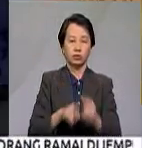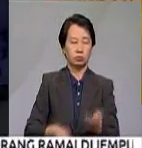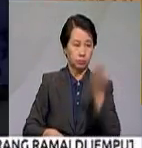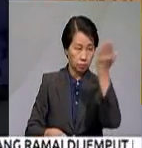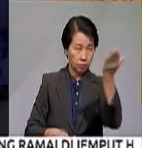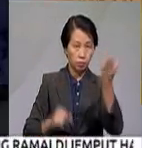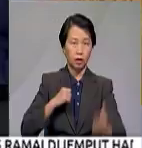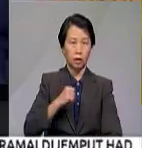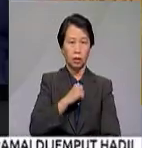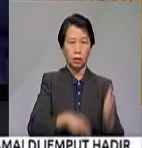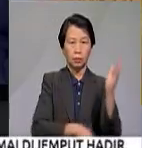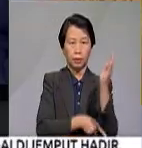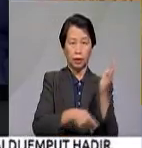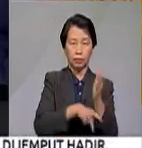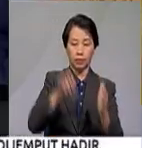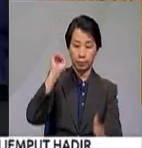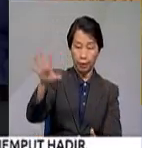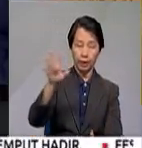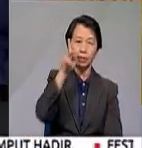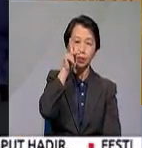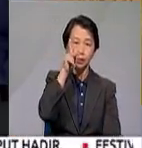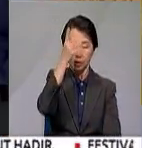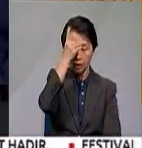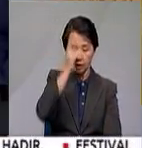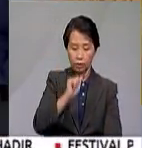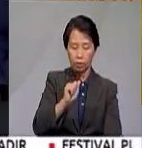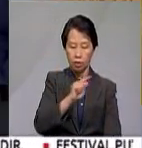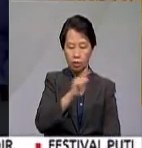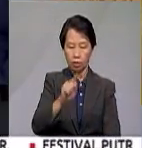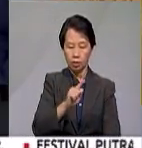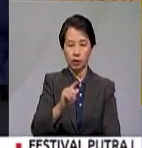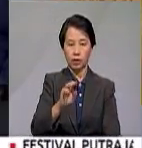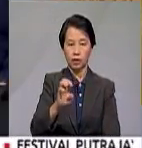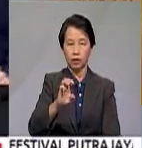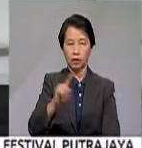dikemukakan Ahli Parlimen Baling Datuk Seri Abdul Aziz Abdul Rahim.